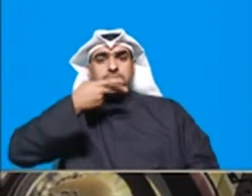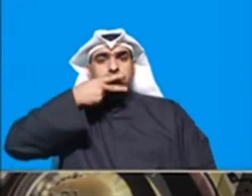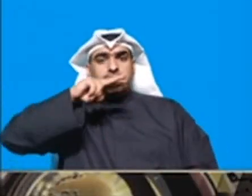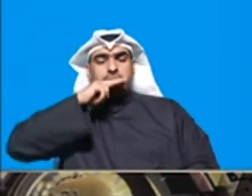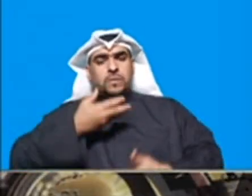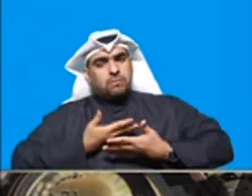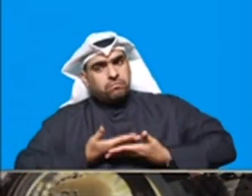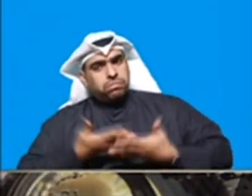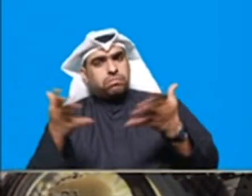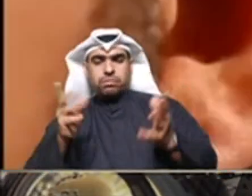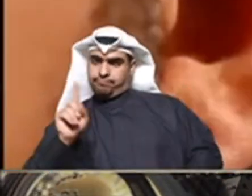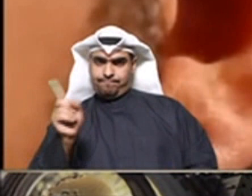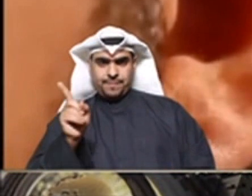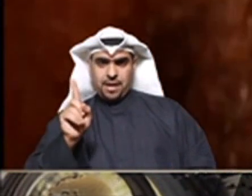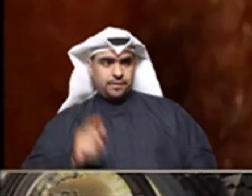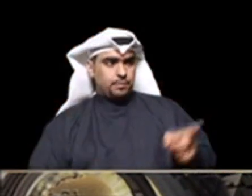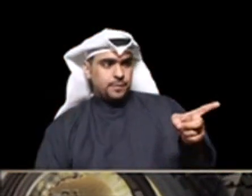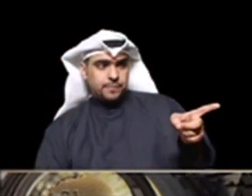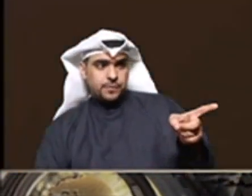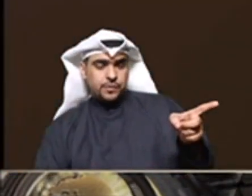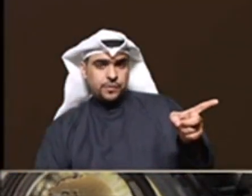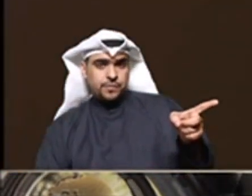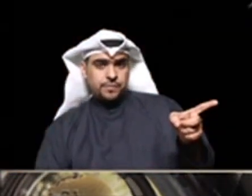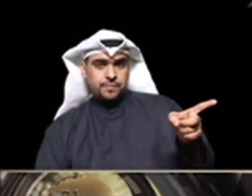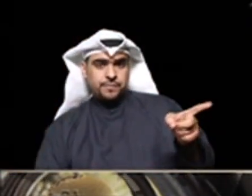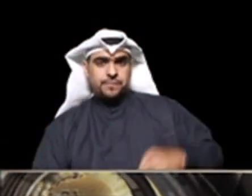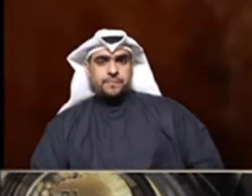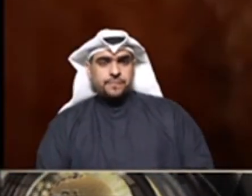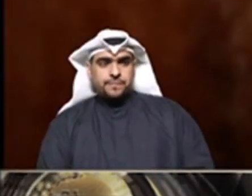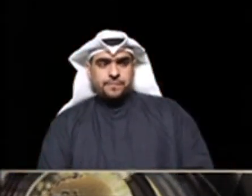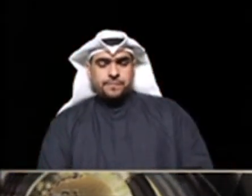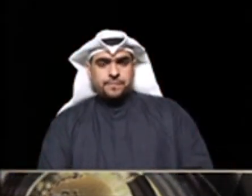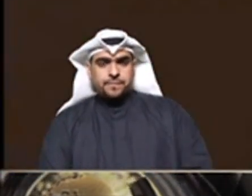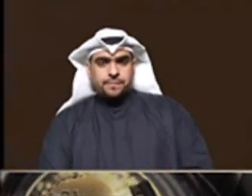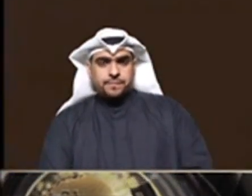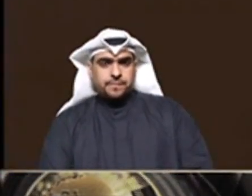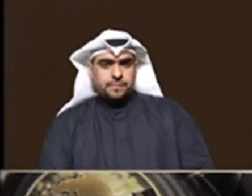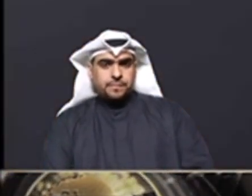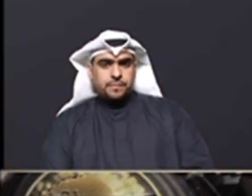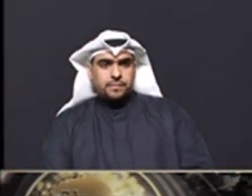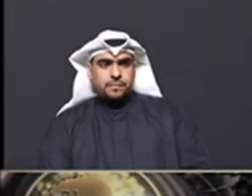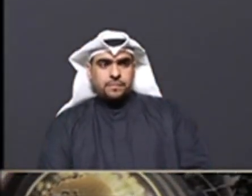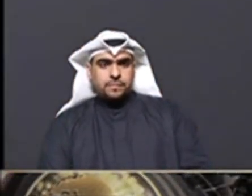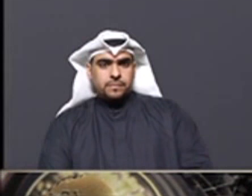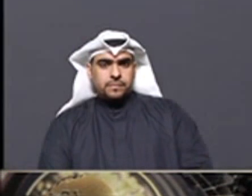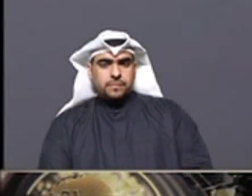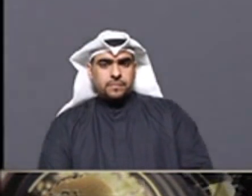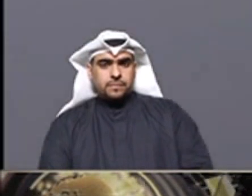التواصل الاجتماعي. We'll be right back.